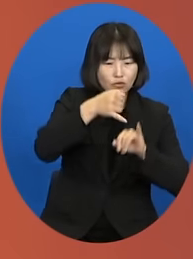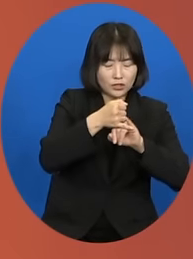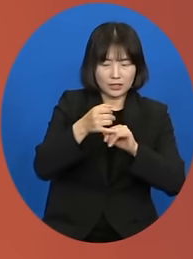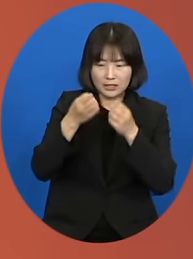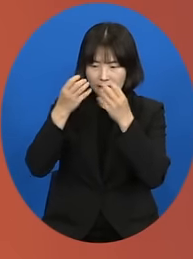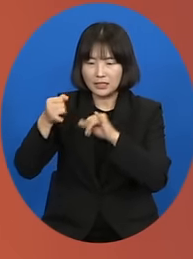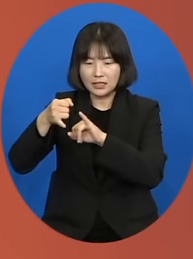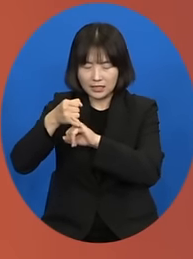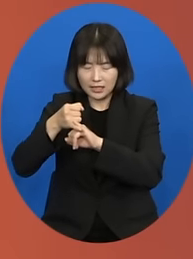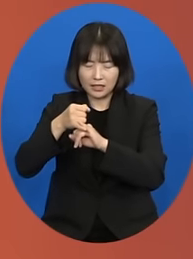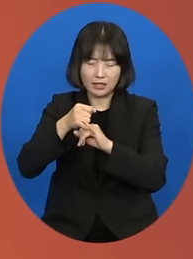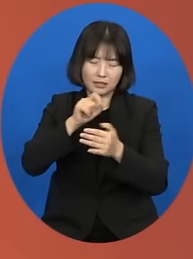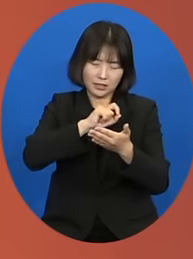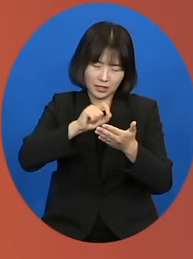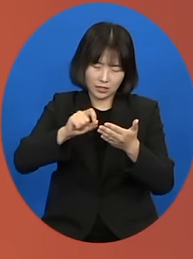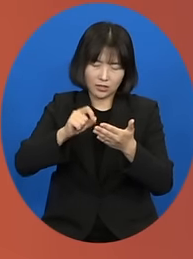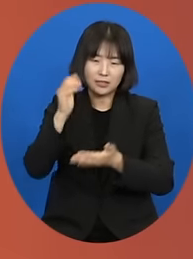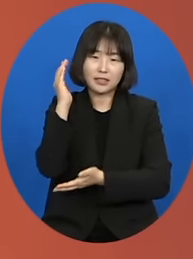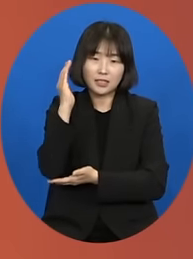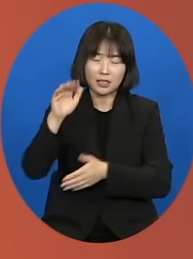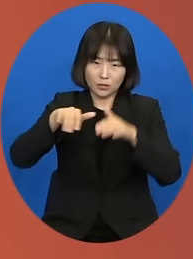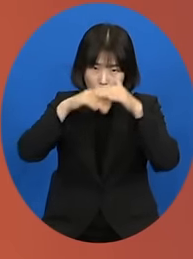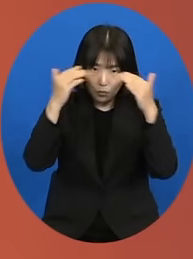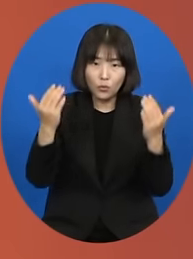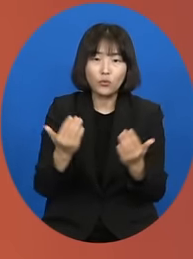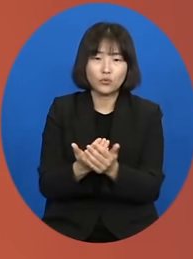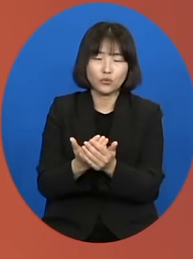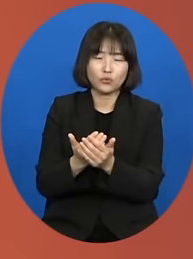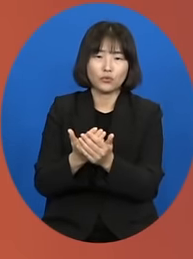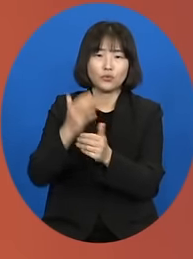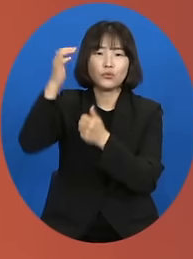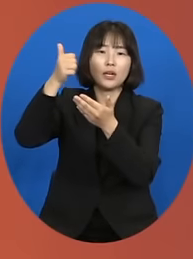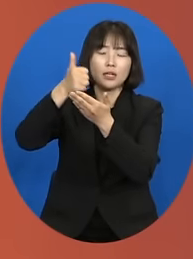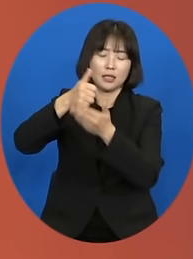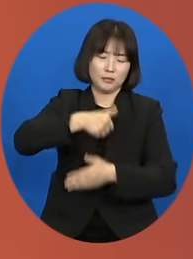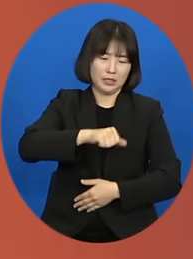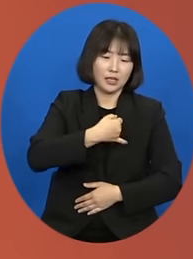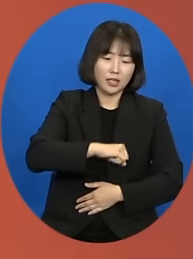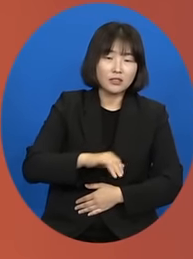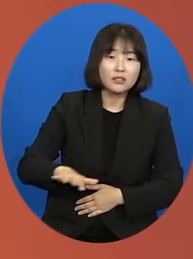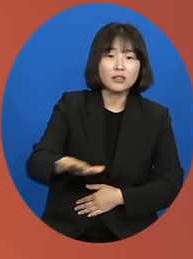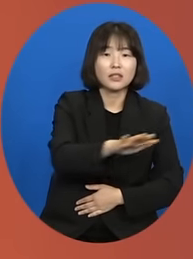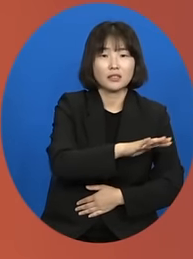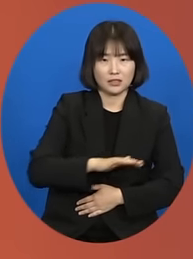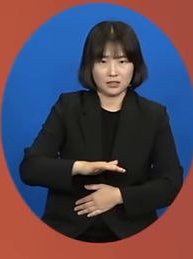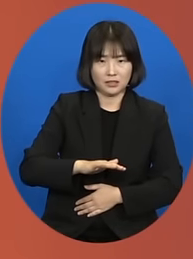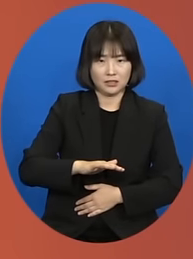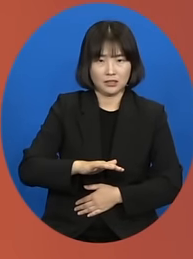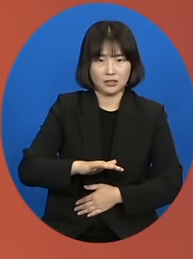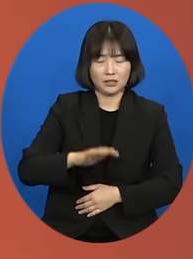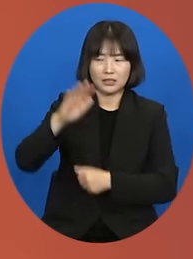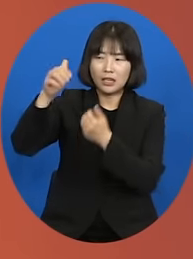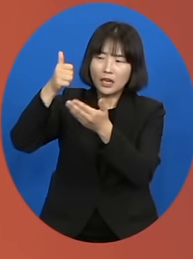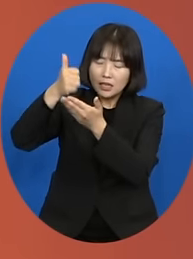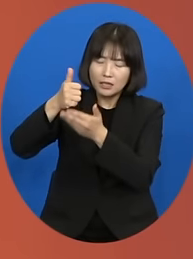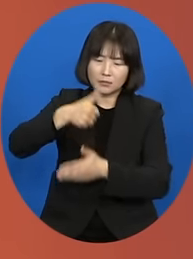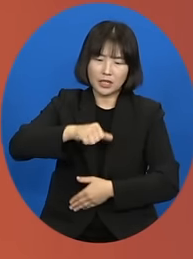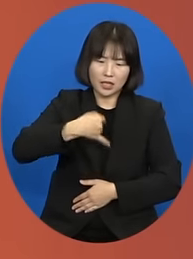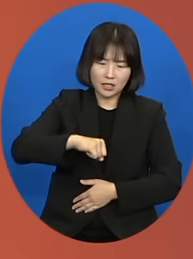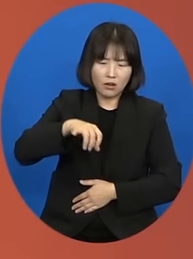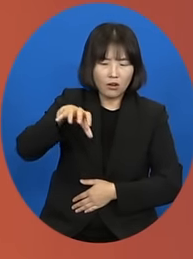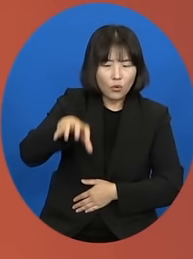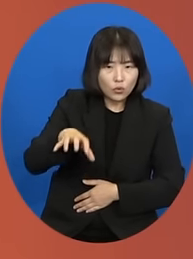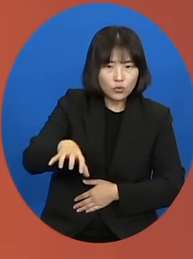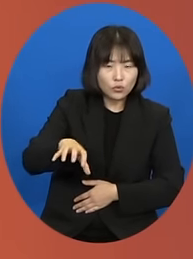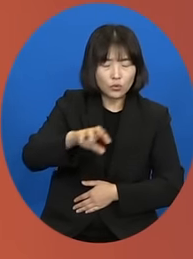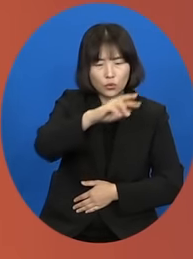있는 모든 이야기들은 바로 하나님의 아들들이, 하나님의 자녀들이 하나님의 자녀의 자리로 돌아오는 것에